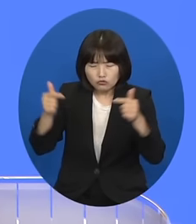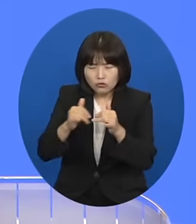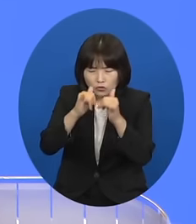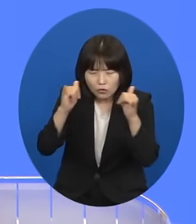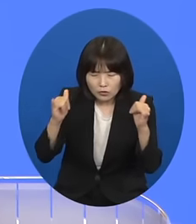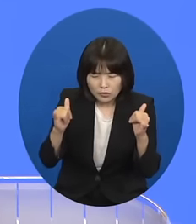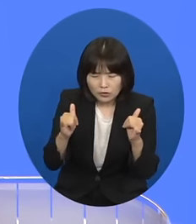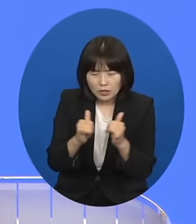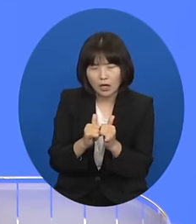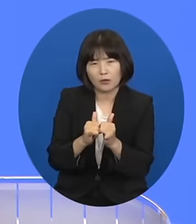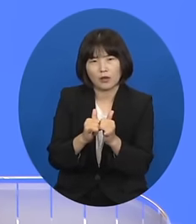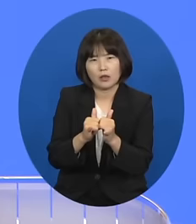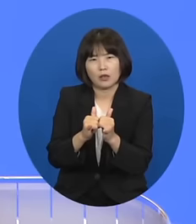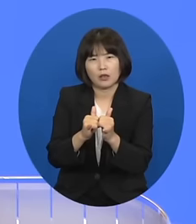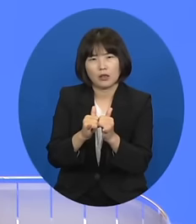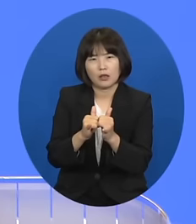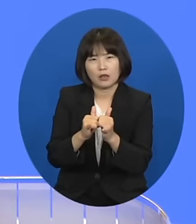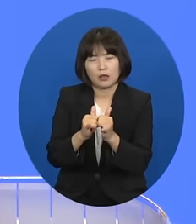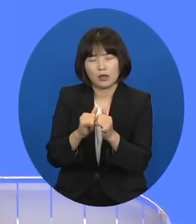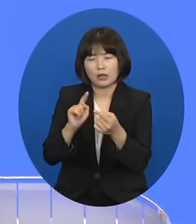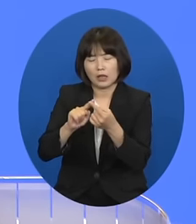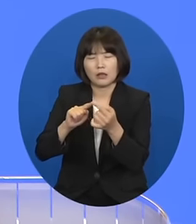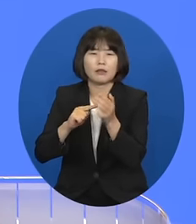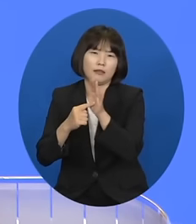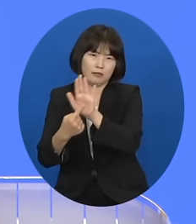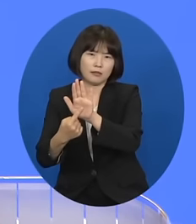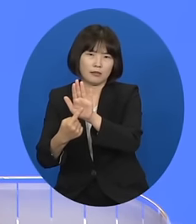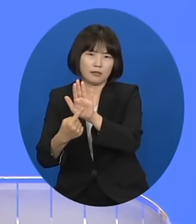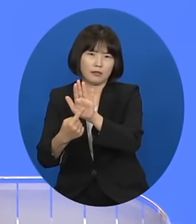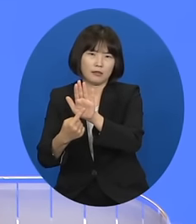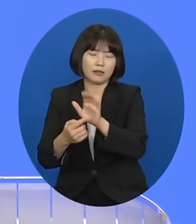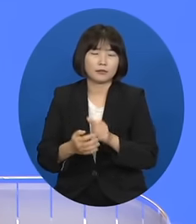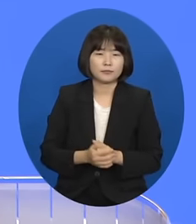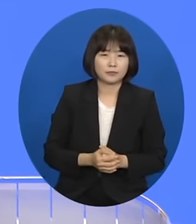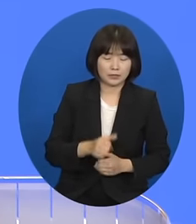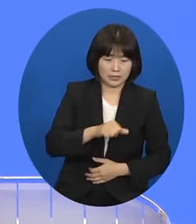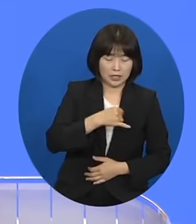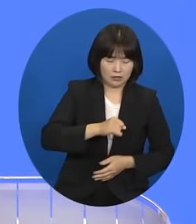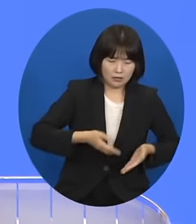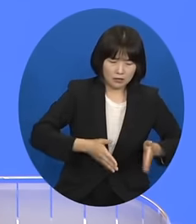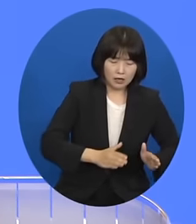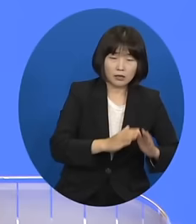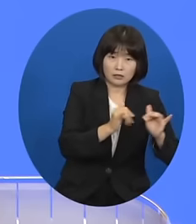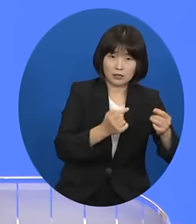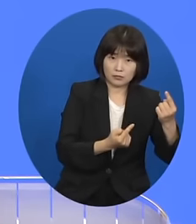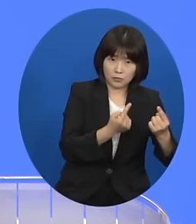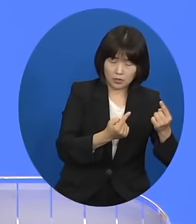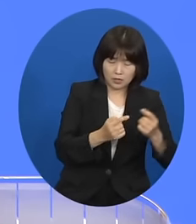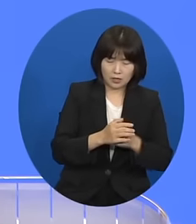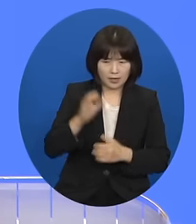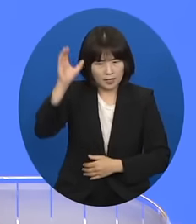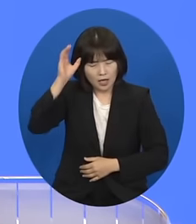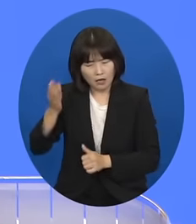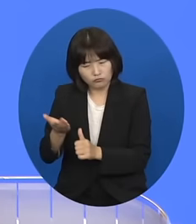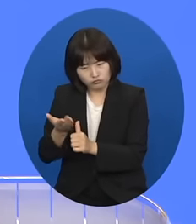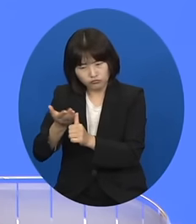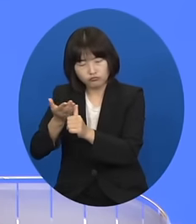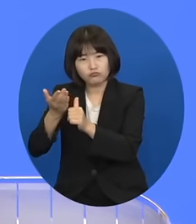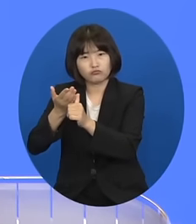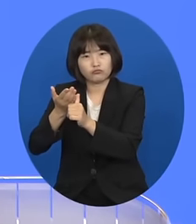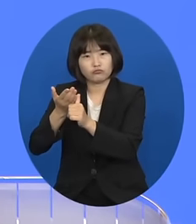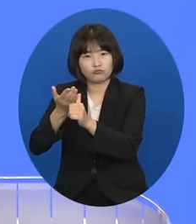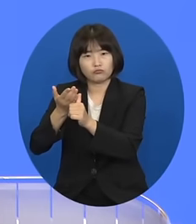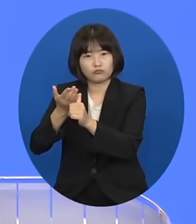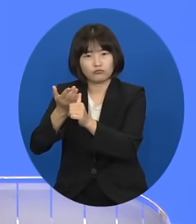사회의 단면을 보여주고 있는 거예요. 그만큼 자녀를 낳는 사람들보다 이제는 반려견을 키우거나 반려묘를